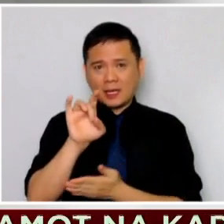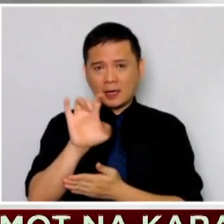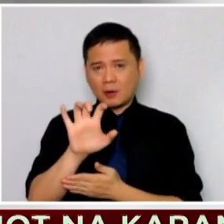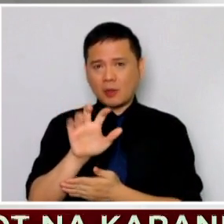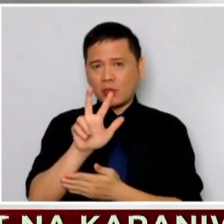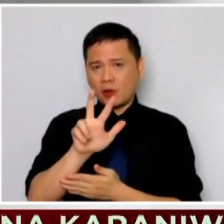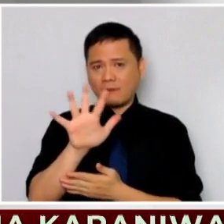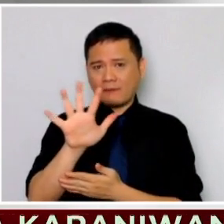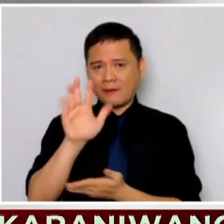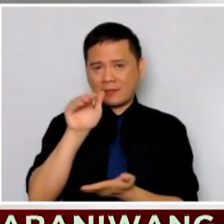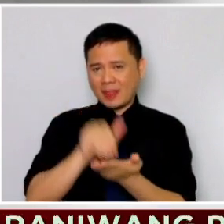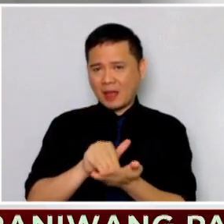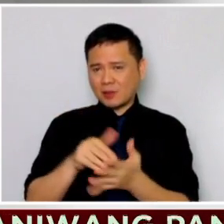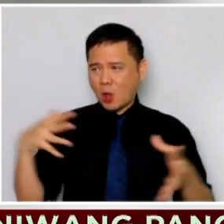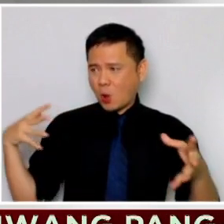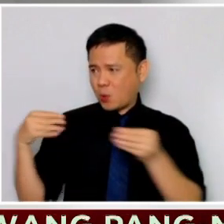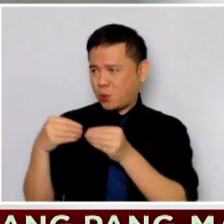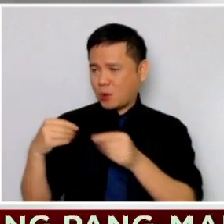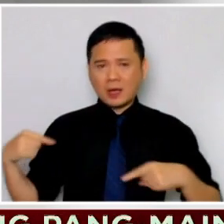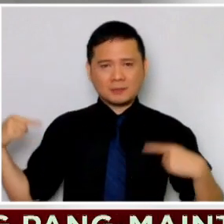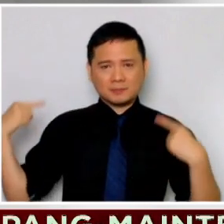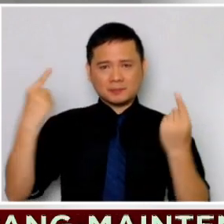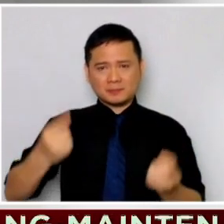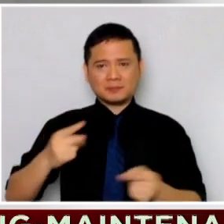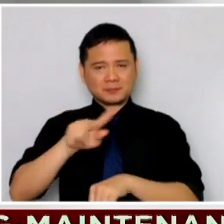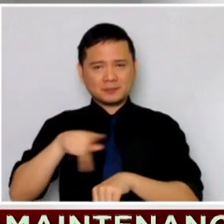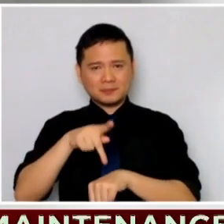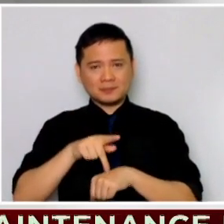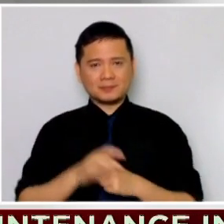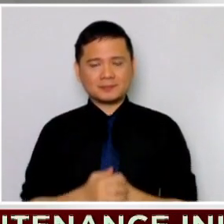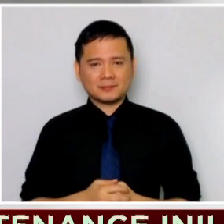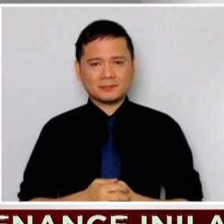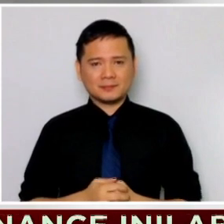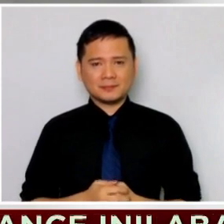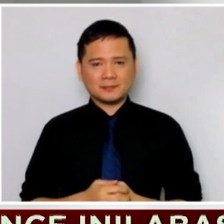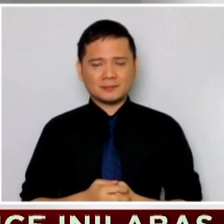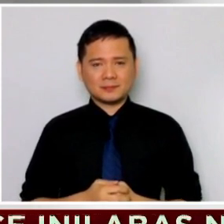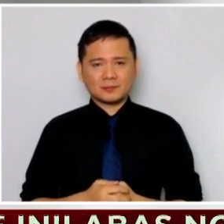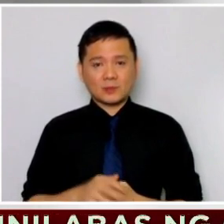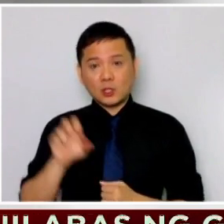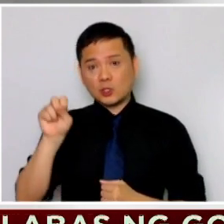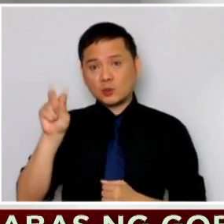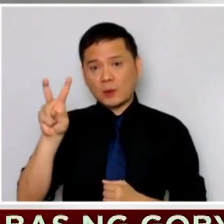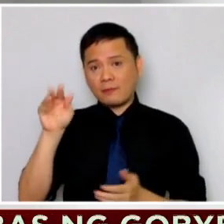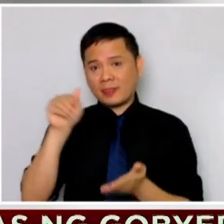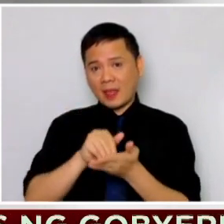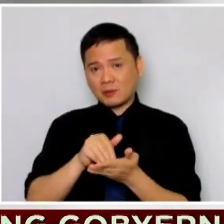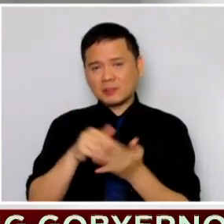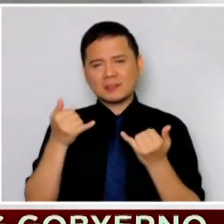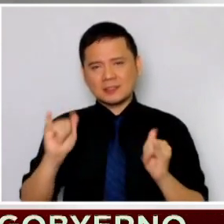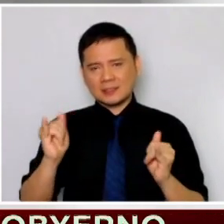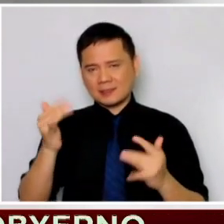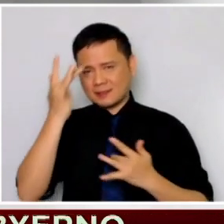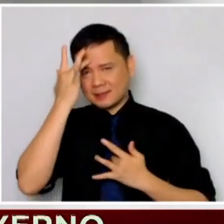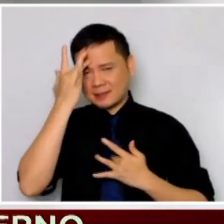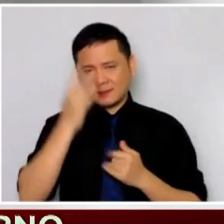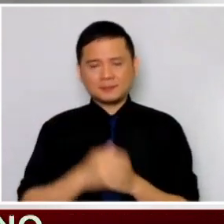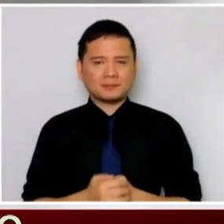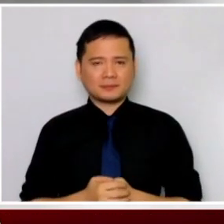2,835,000 ang kabuang bilang ng kaso sa bansa, kung saan higit 12,000 ang active cases.